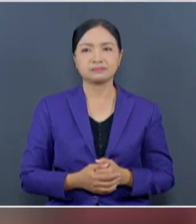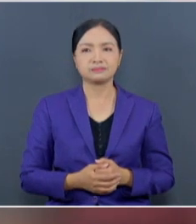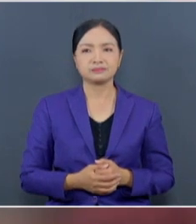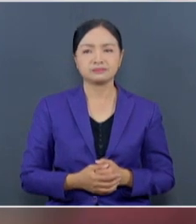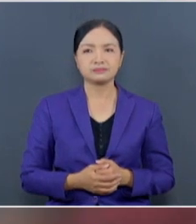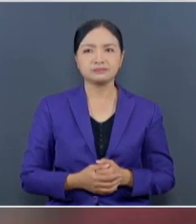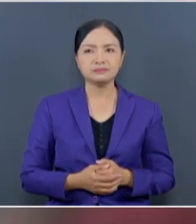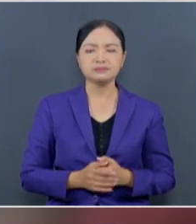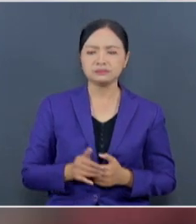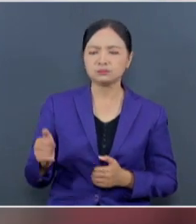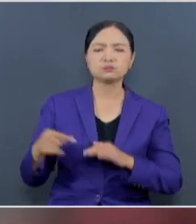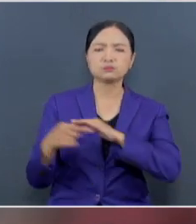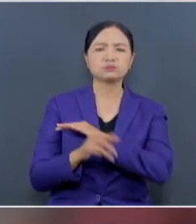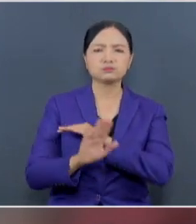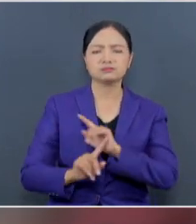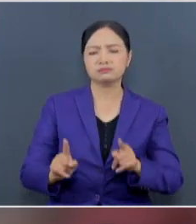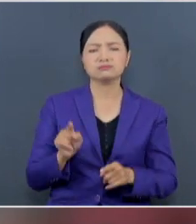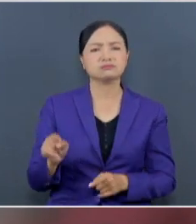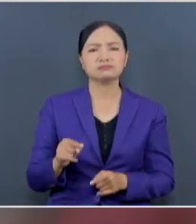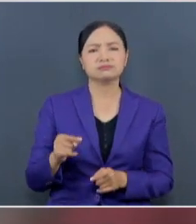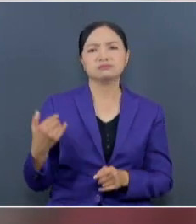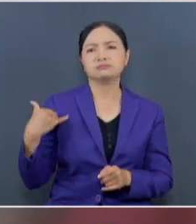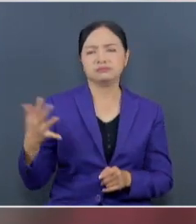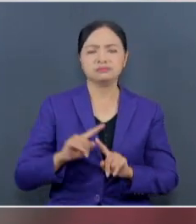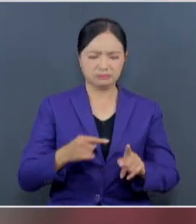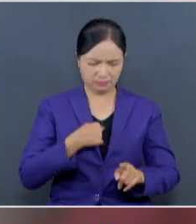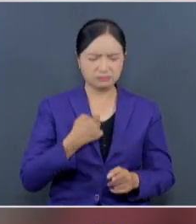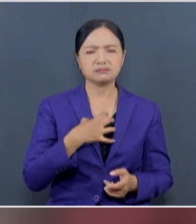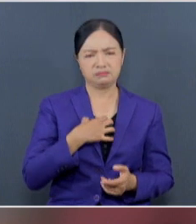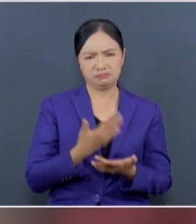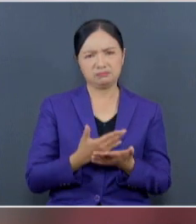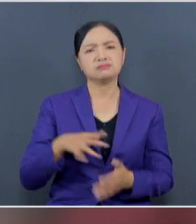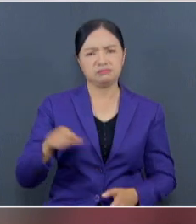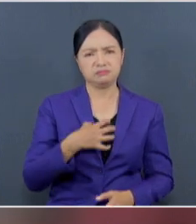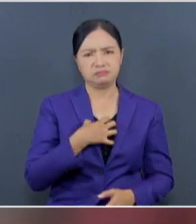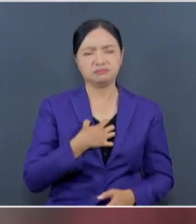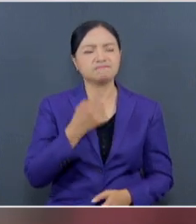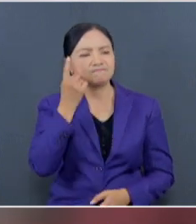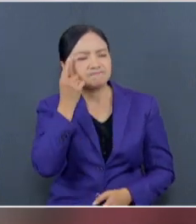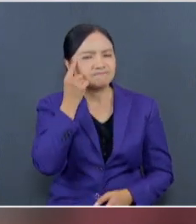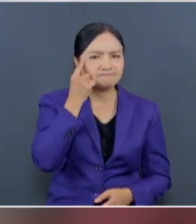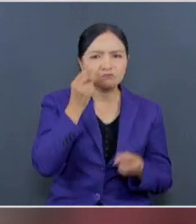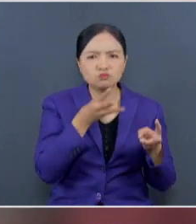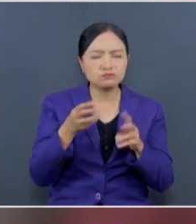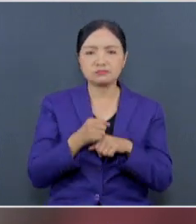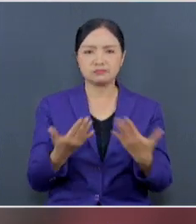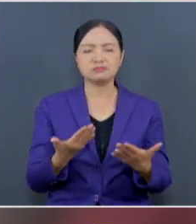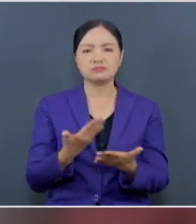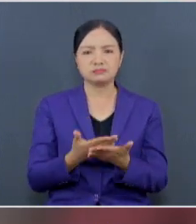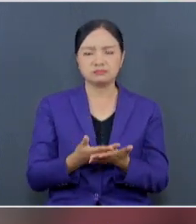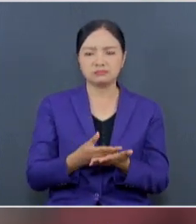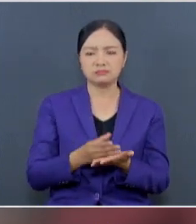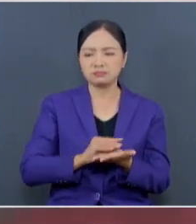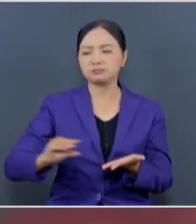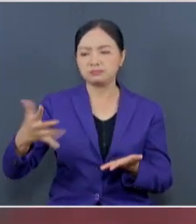ขาจะโกงเขาก็ไม่ได้โกงแต่ว่าเขาไม่มีแต่เราก็อยากจะได้เงินคืนอะไรเงี้ยครับก็เลยต้องมาหาวิธีว่าแบบไหนที่ได้เงินคืนอะไรเ